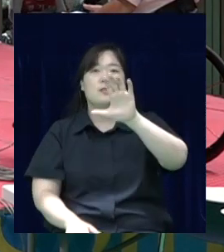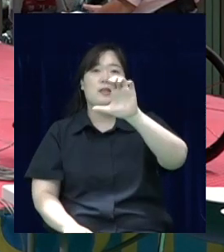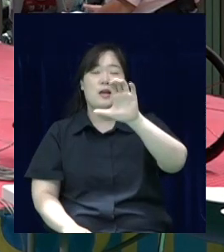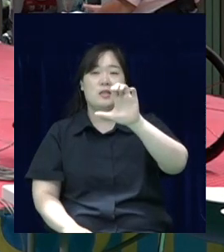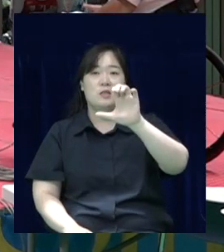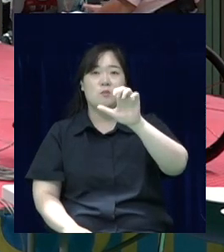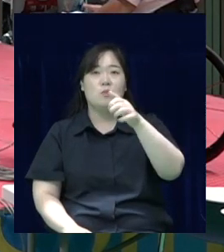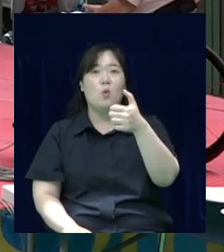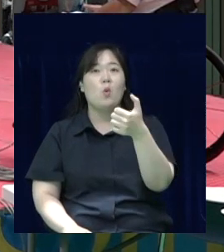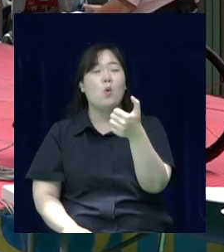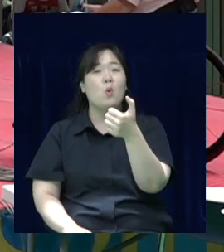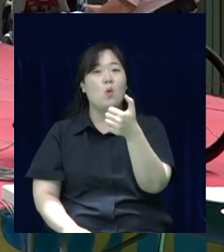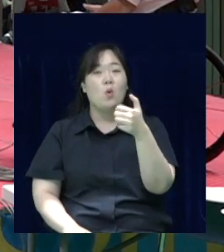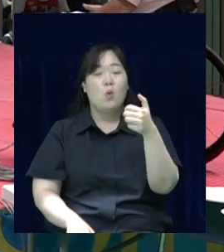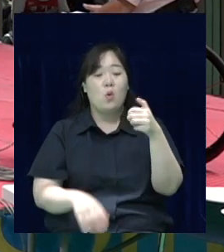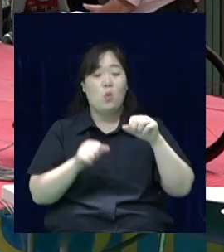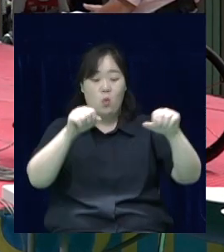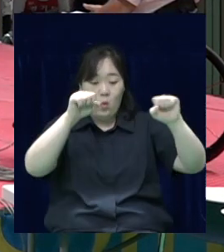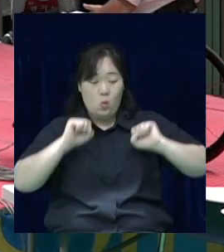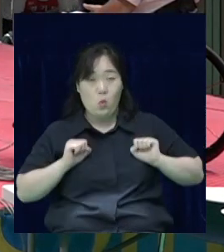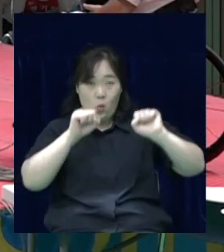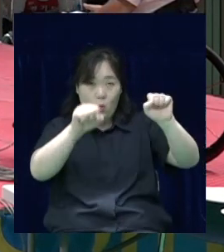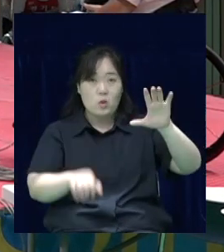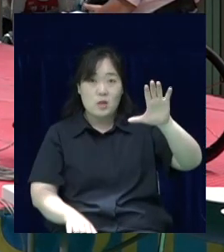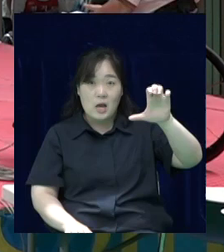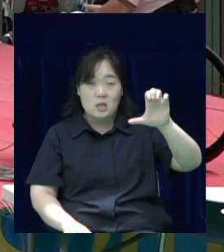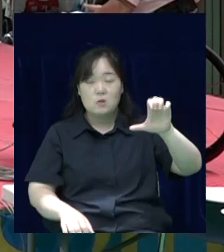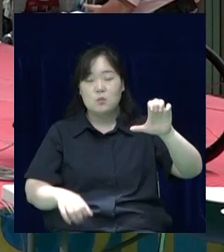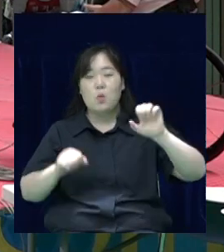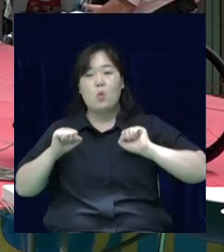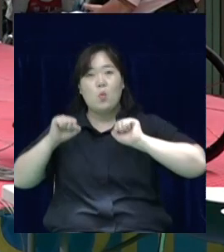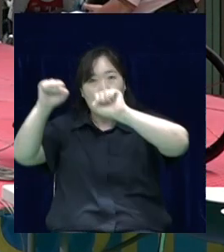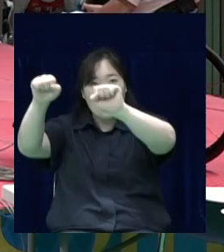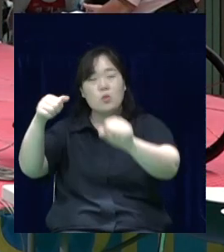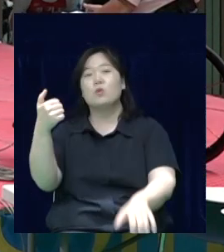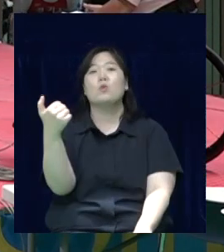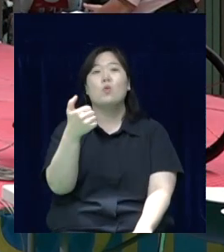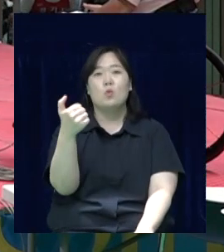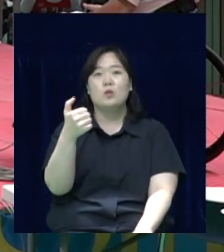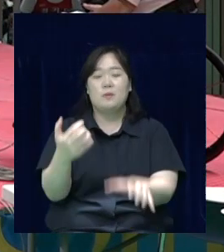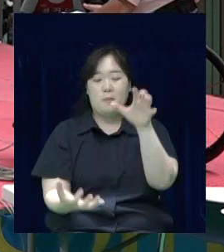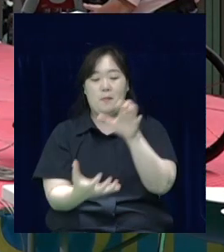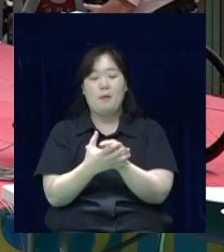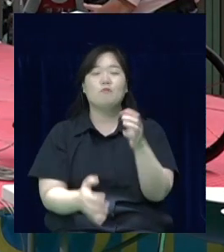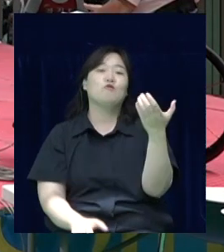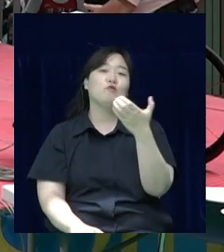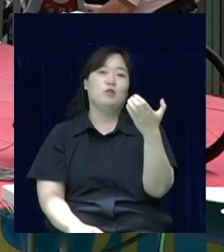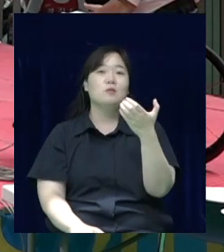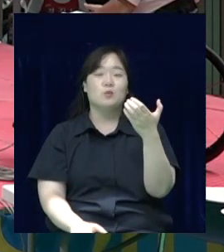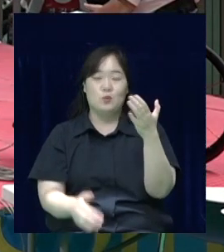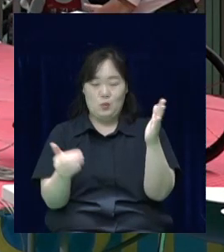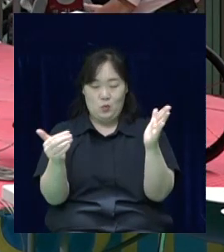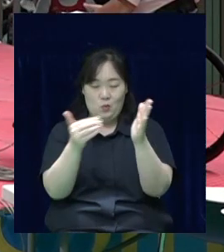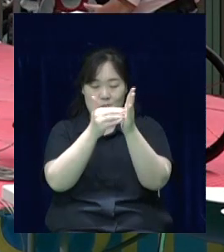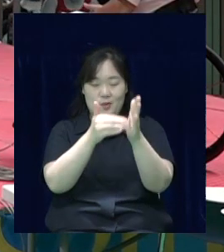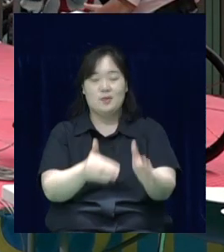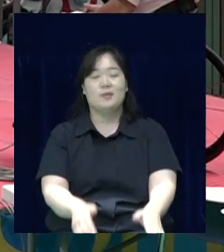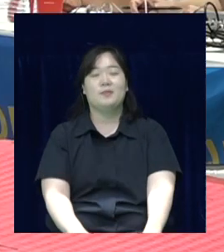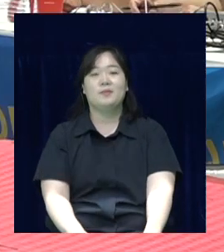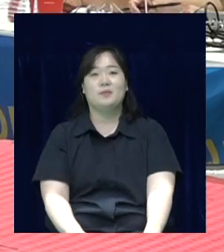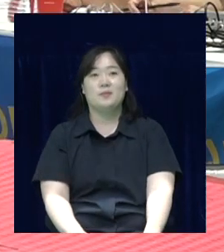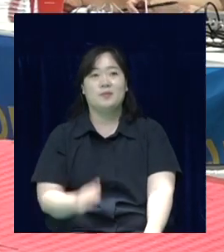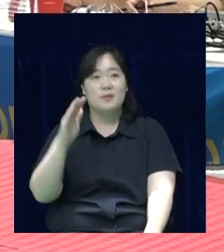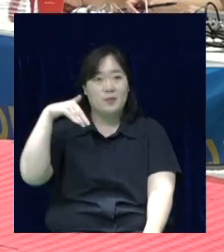그리고 웨이트리프팅은 50kg 총합 이제 95kg으로 좀 마무리를 네. 짓게 됐고요. 자,